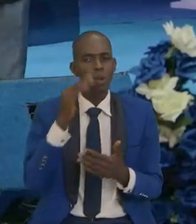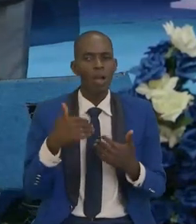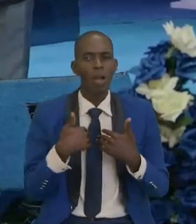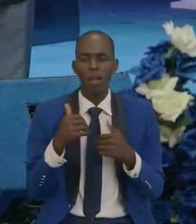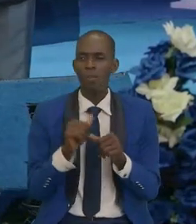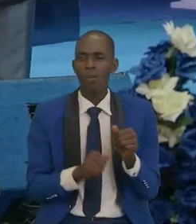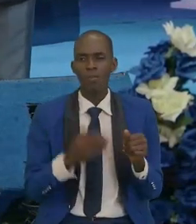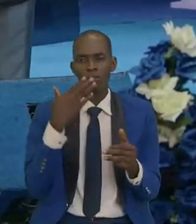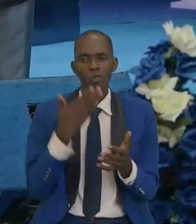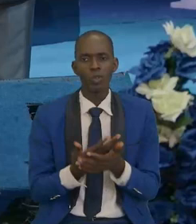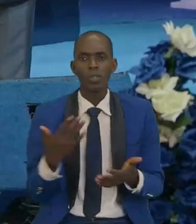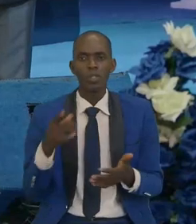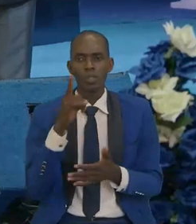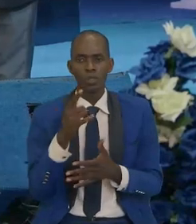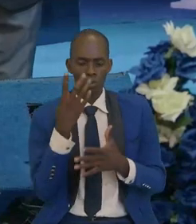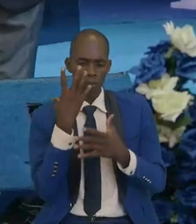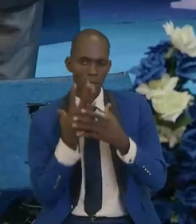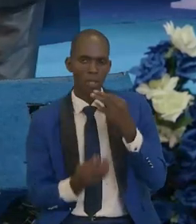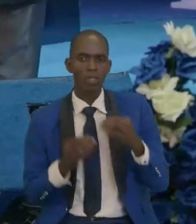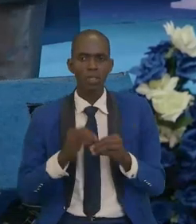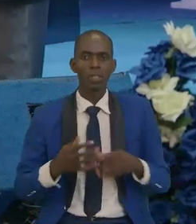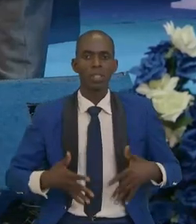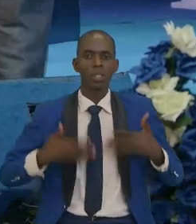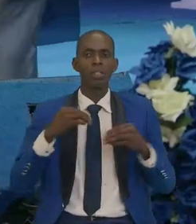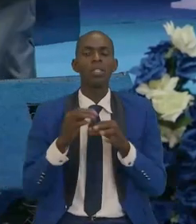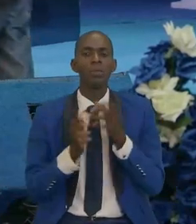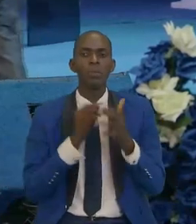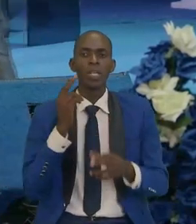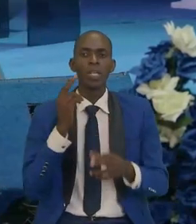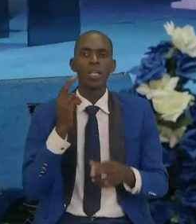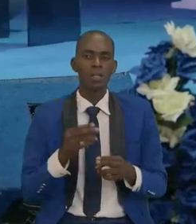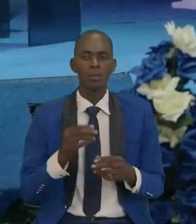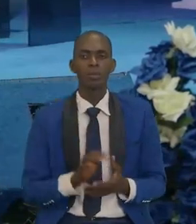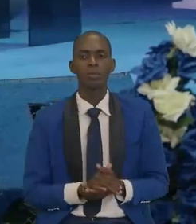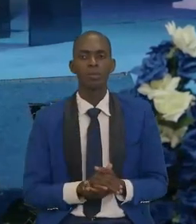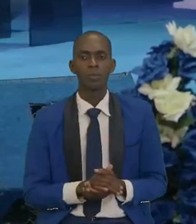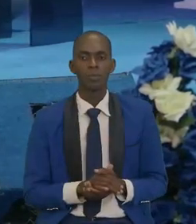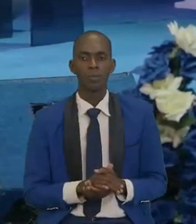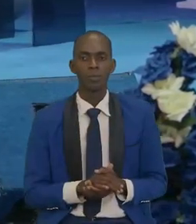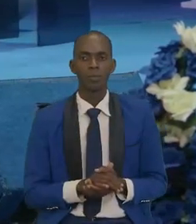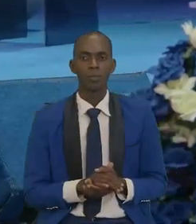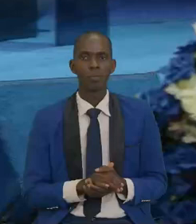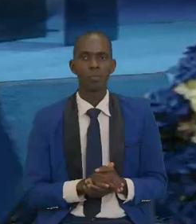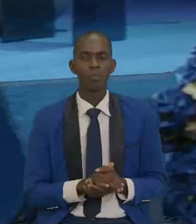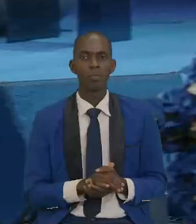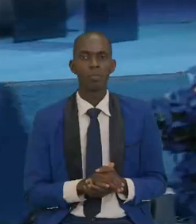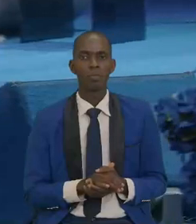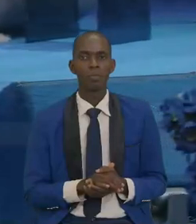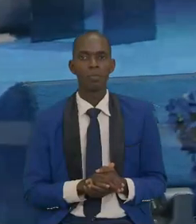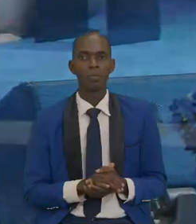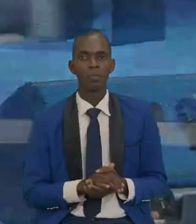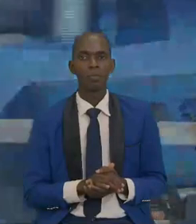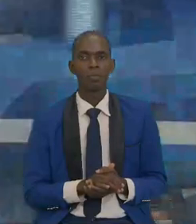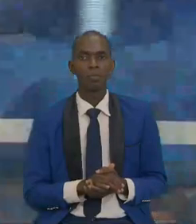et dis, tu auras toutes les bonnes choses que tu manques dans ta vie au nom